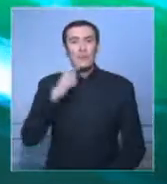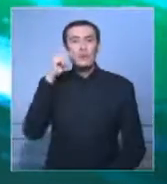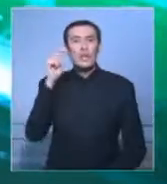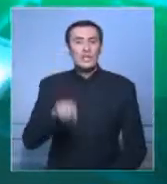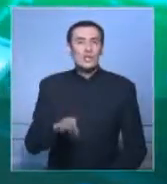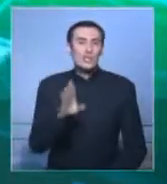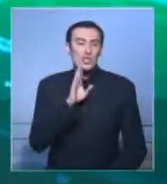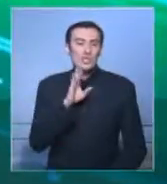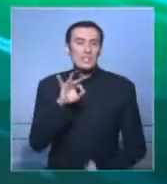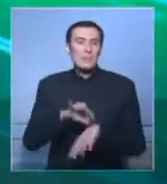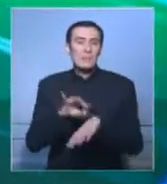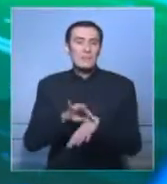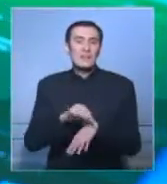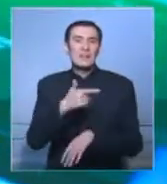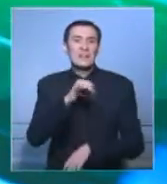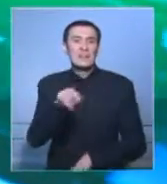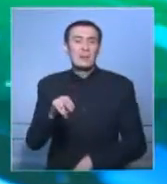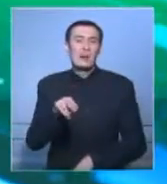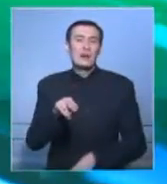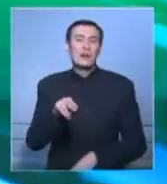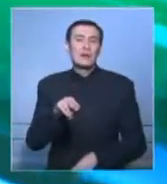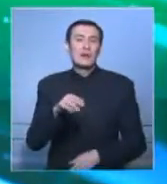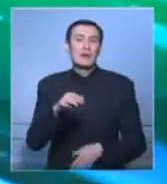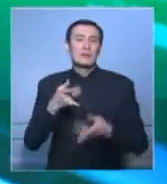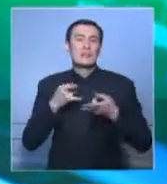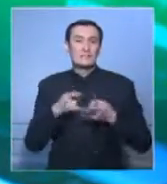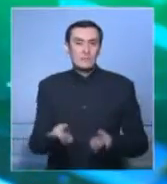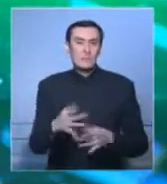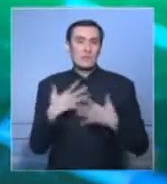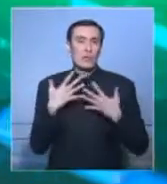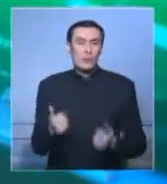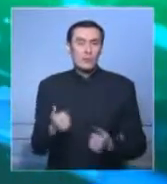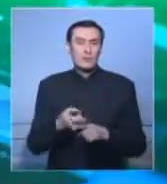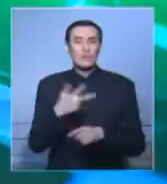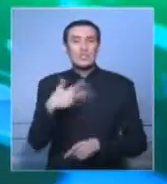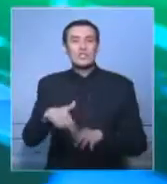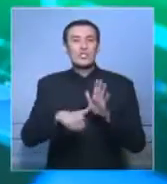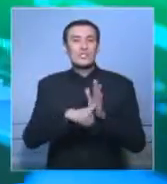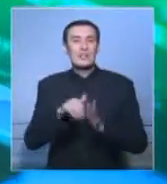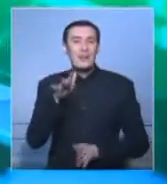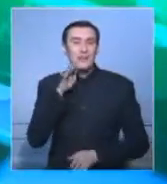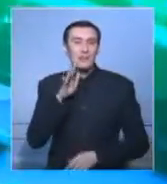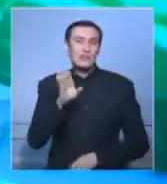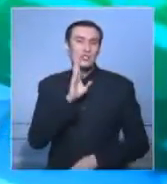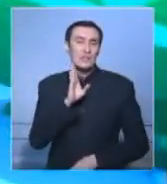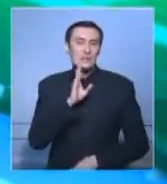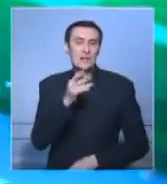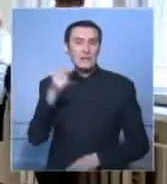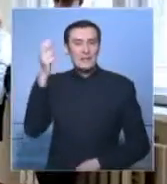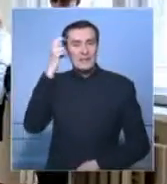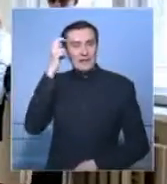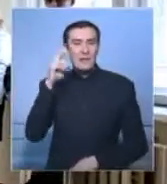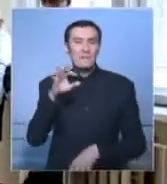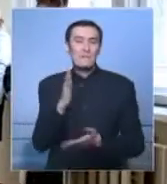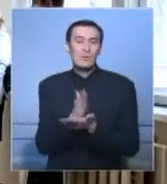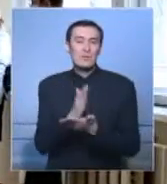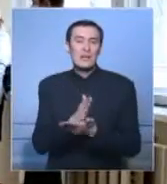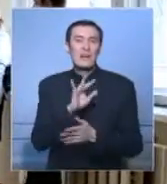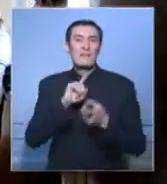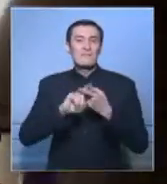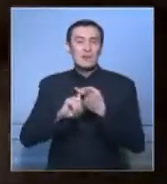Украине женщина, заразившаяся свиным гриппом, родила здорового ребенка. О том, что 36-летняя жительница Киева – носитель